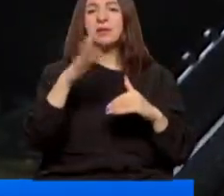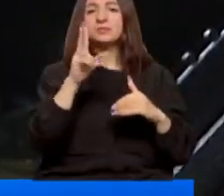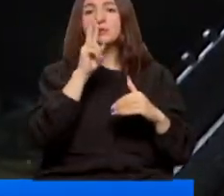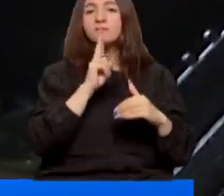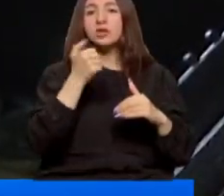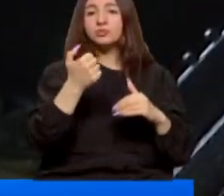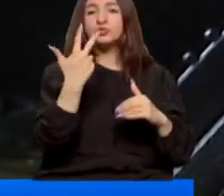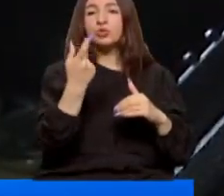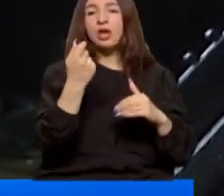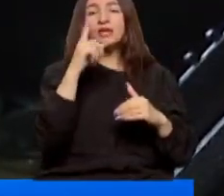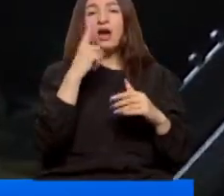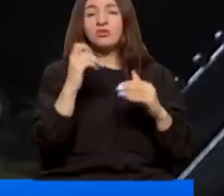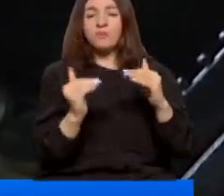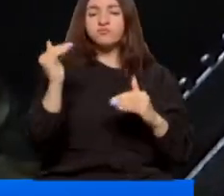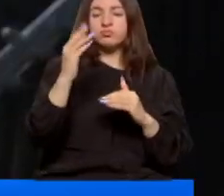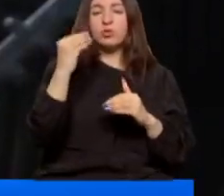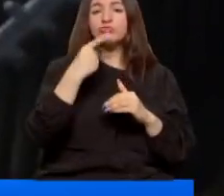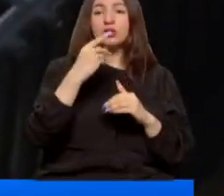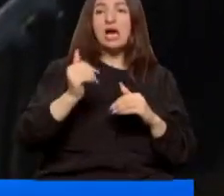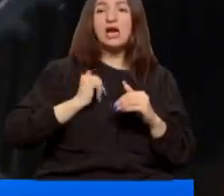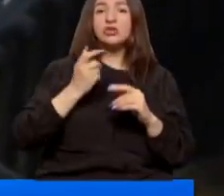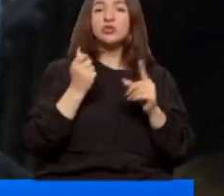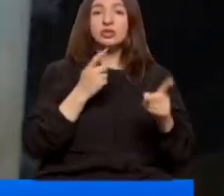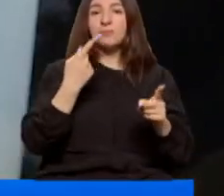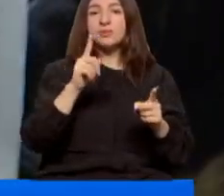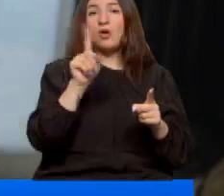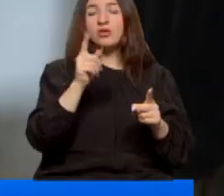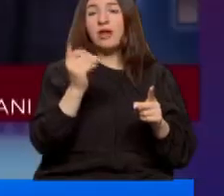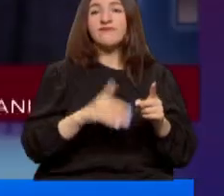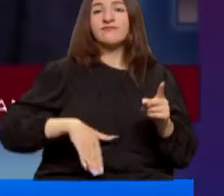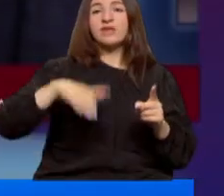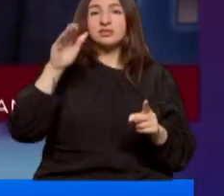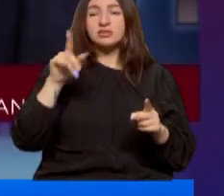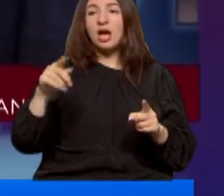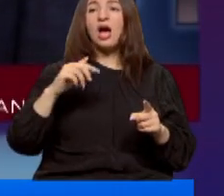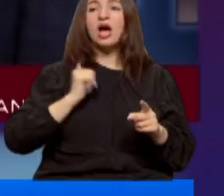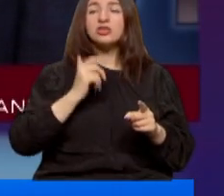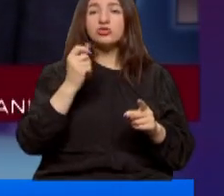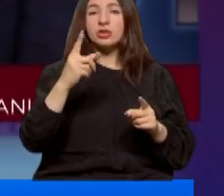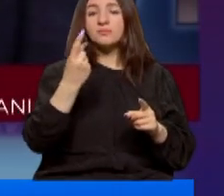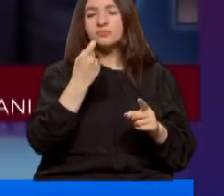5263 liraya yükseldiğini duyurdu. Asgari ücretten 1010 lira fazla. Asgari ücret yıl